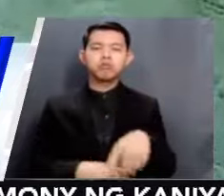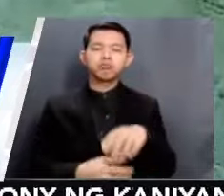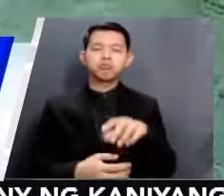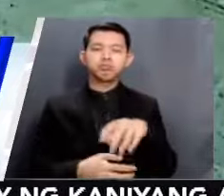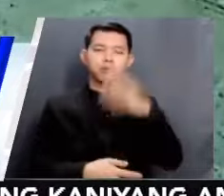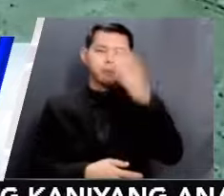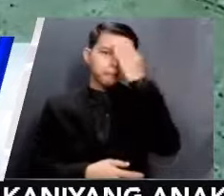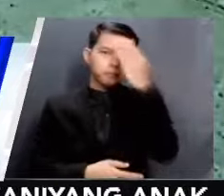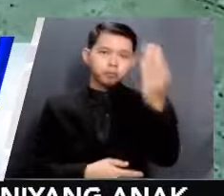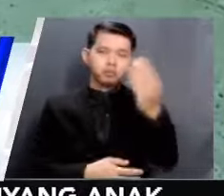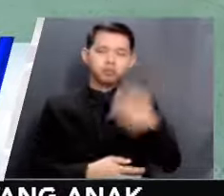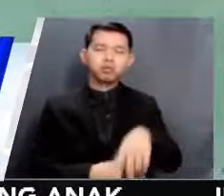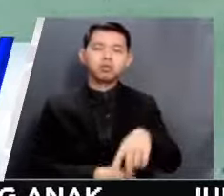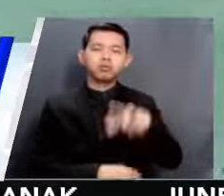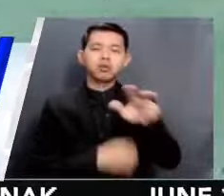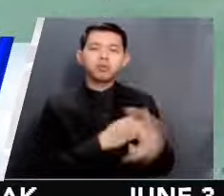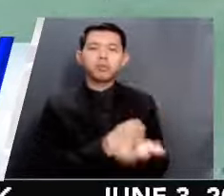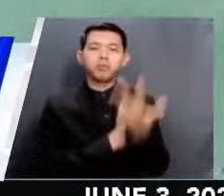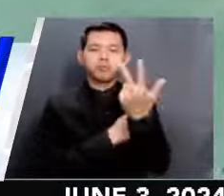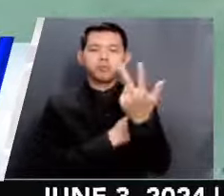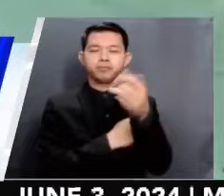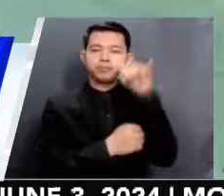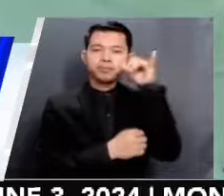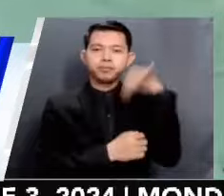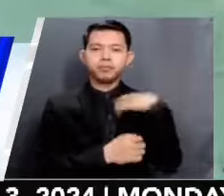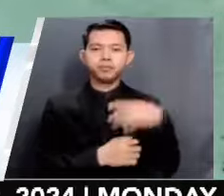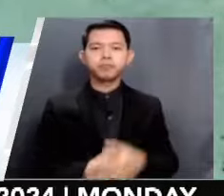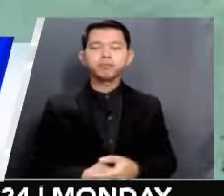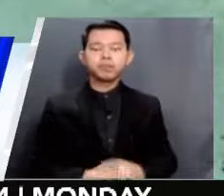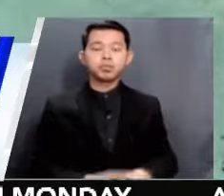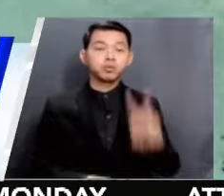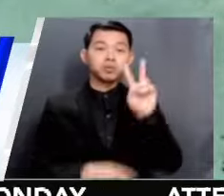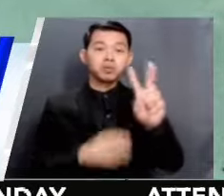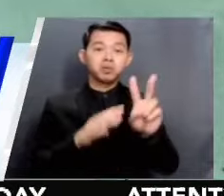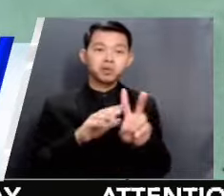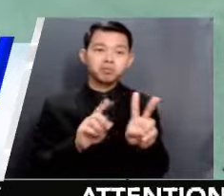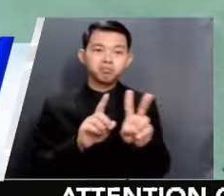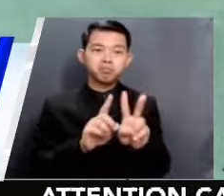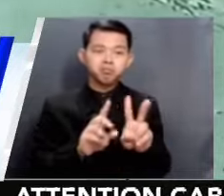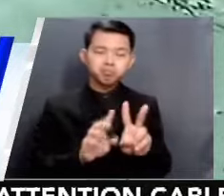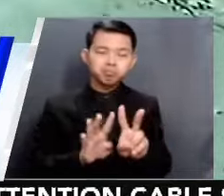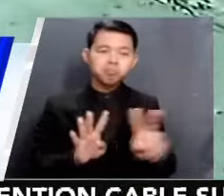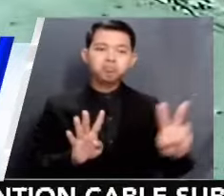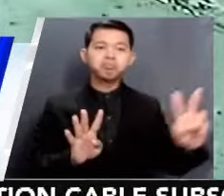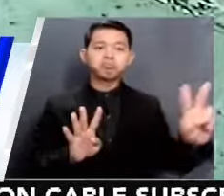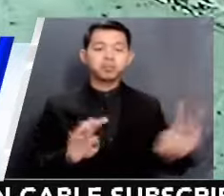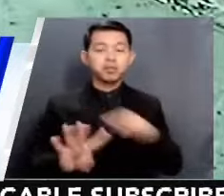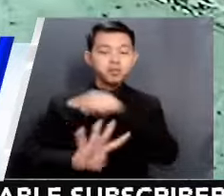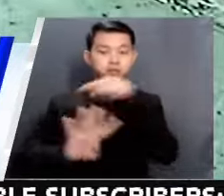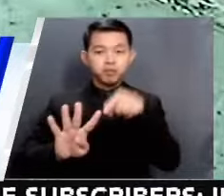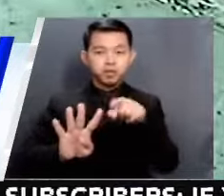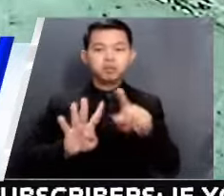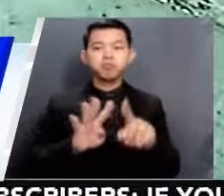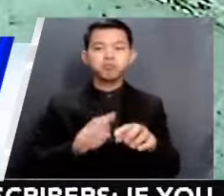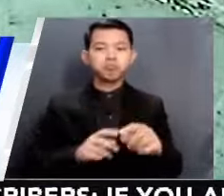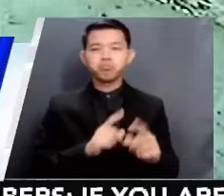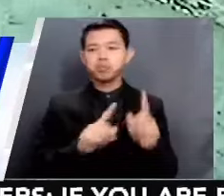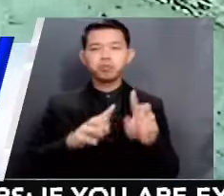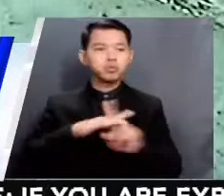3 sa madaling araw kahapon. Humiwalay ang dalawa, habang tumakbo na papalayo ang apat. Matapos ang halos apat na